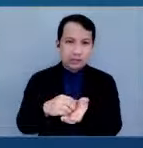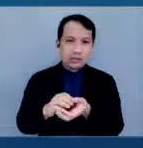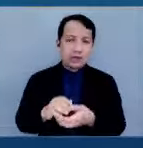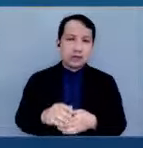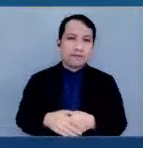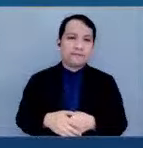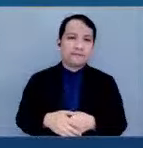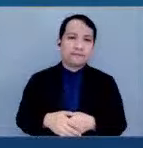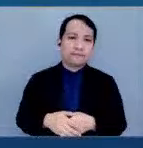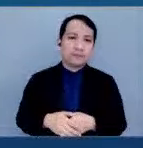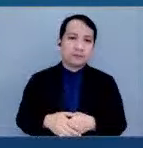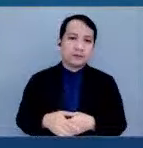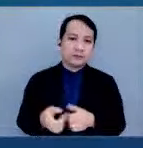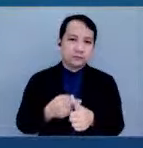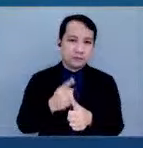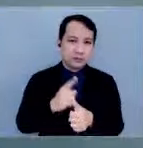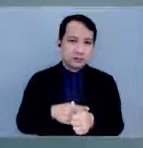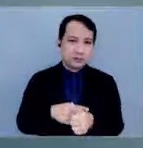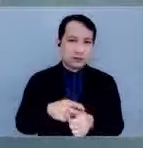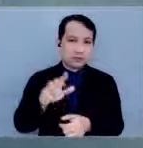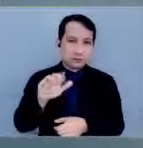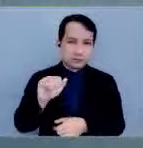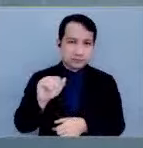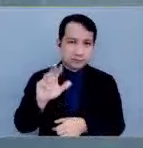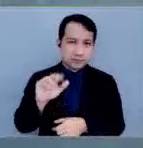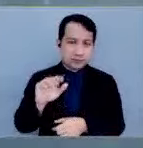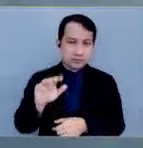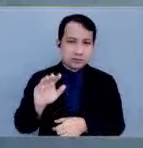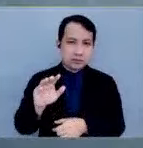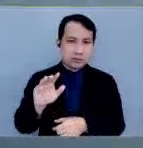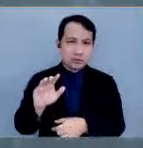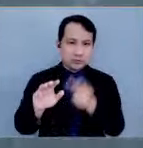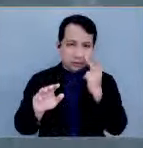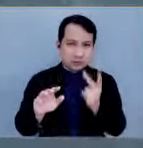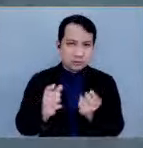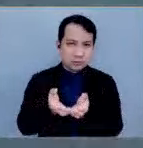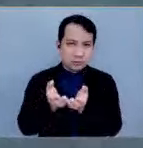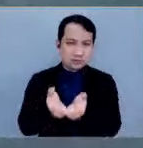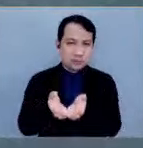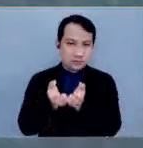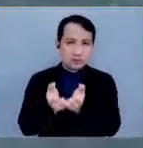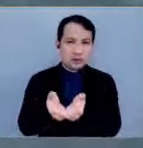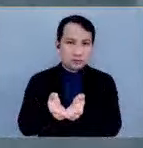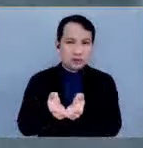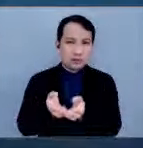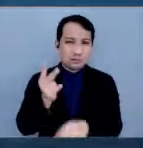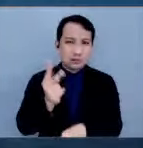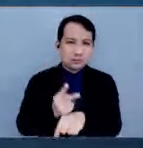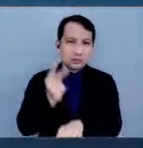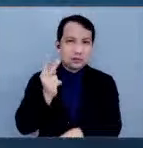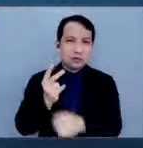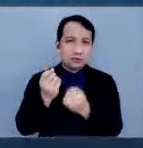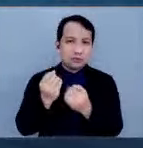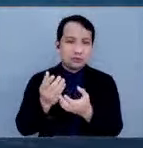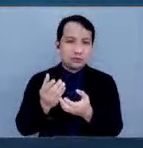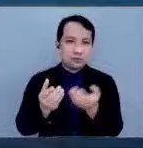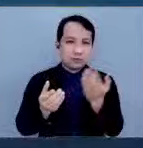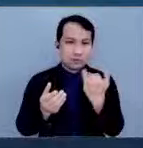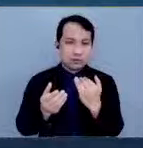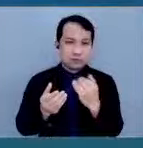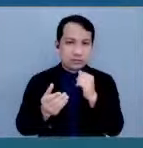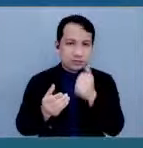Noong una, 15 Chinese vessels lang ang nakita namin. Halos dumoble pa ang bilang ng mga yan